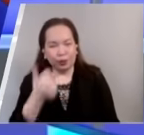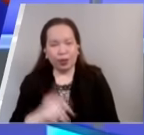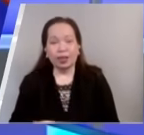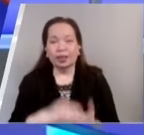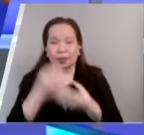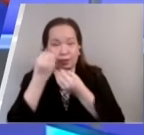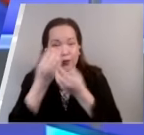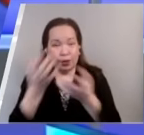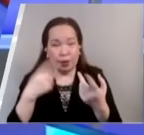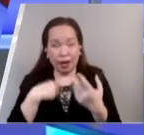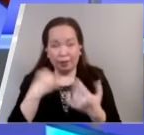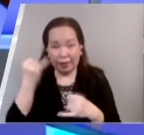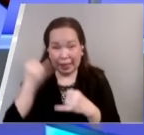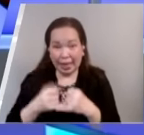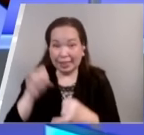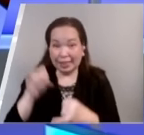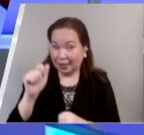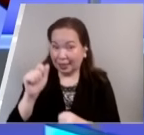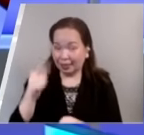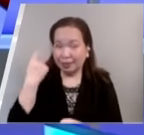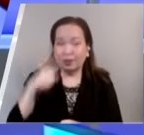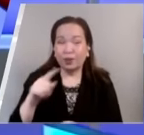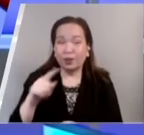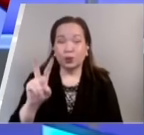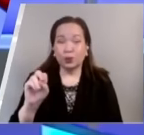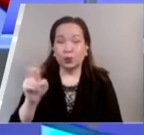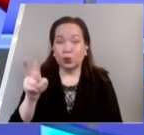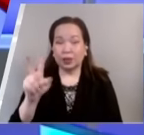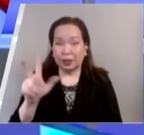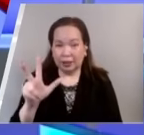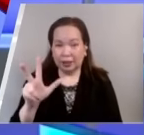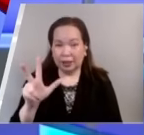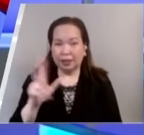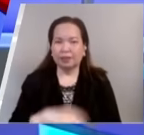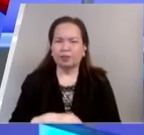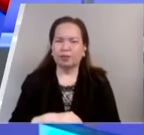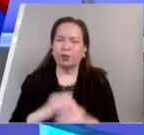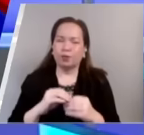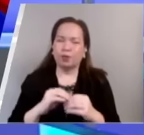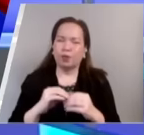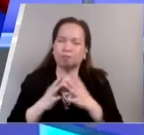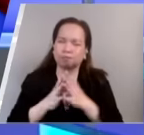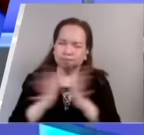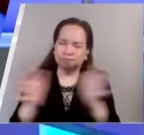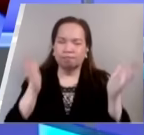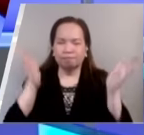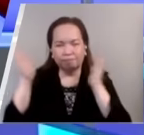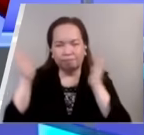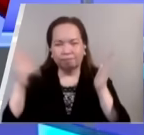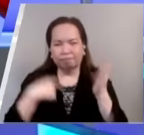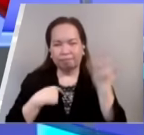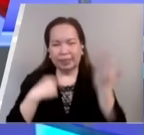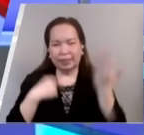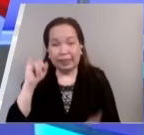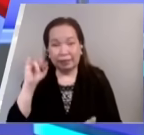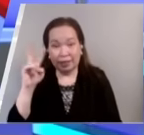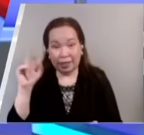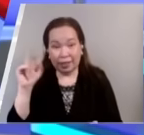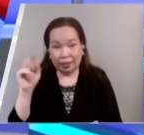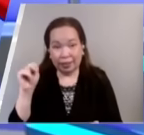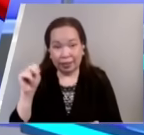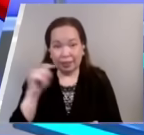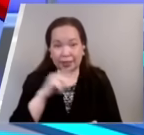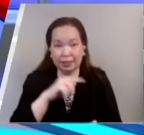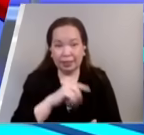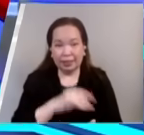huling Sabado ng 2023 para sa mas malaking misyon at mas malawak na paglilingkod sa bayan Ako po si Ivan mayina pati sa Unang Hirit makikita